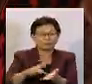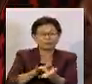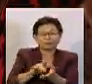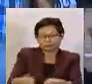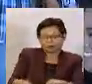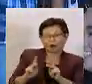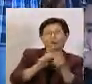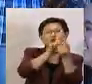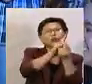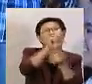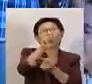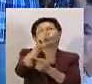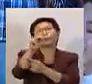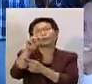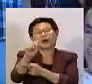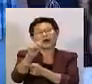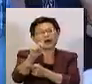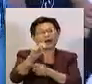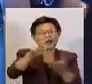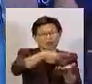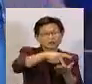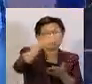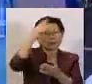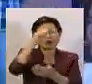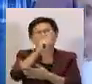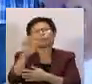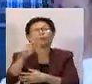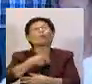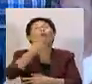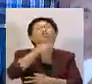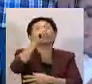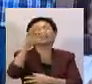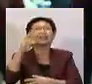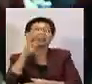bertemu Yuka selepas konsert Voice of Ladies di Ibu Negara baru-baru ini.